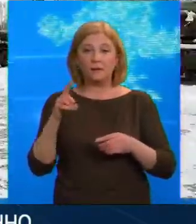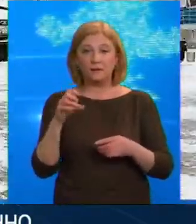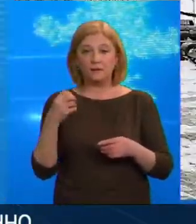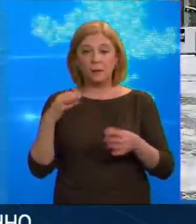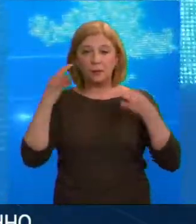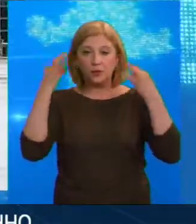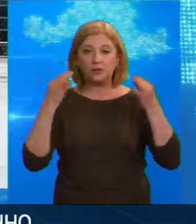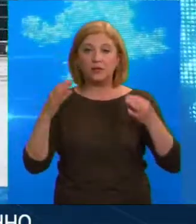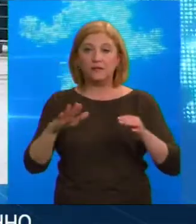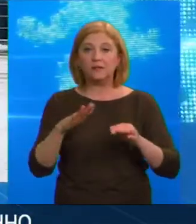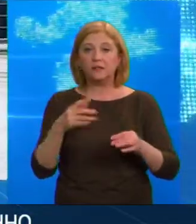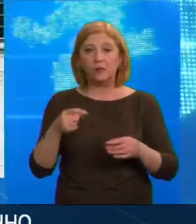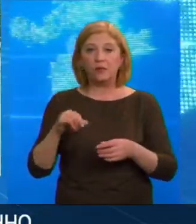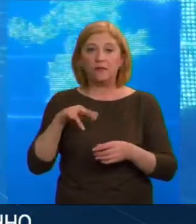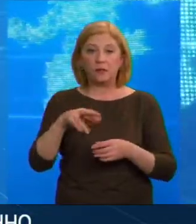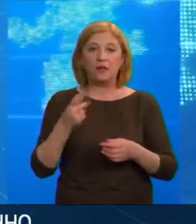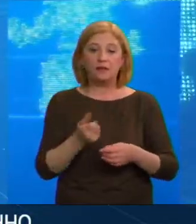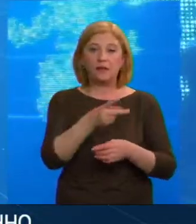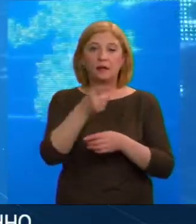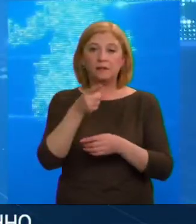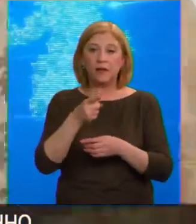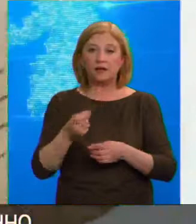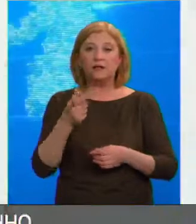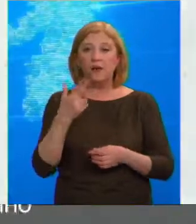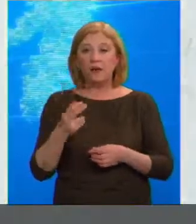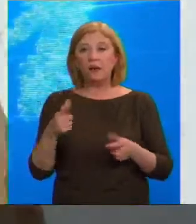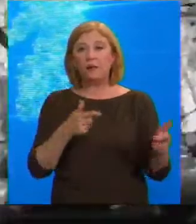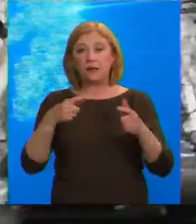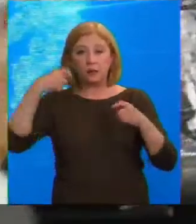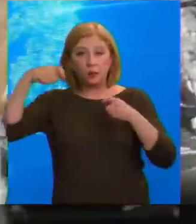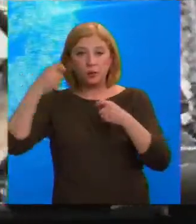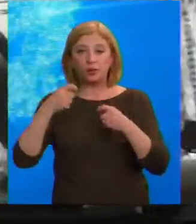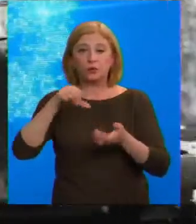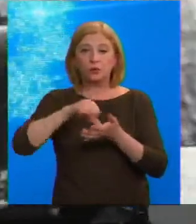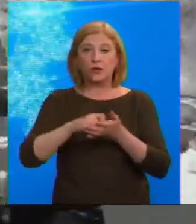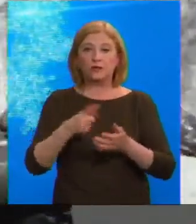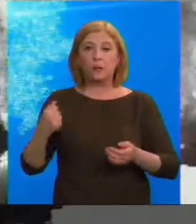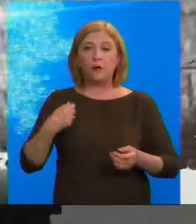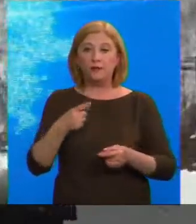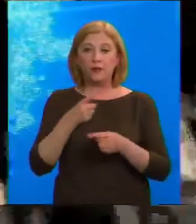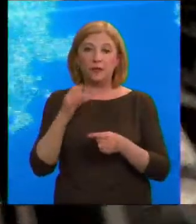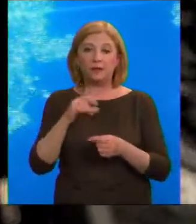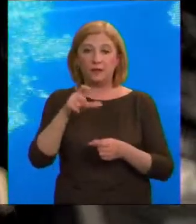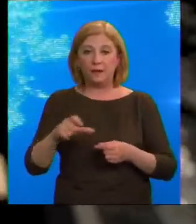рождения выставил у главного входа в арену несколько танков и подготовил ролик с участием боевой техники и легионеров.